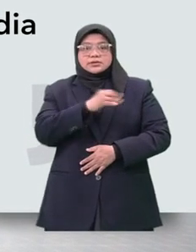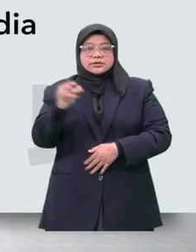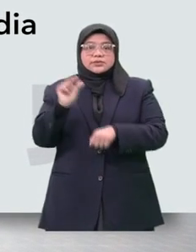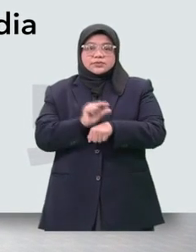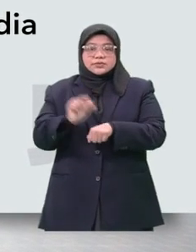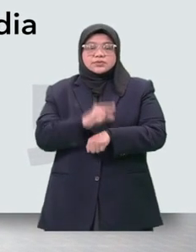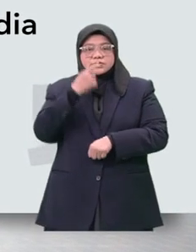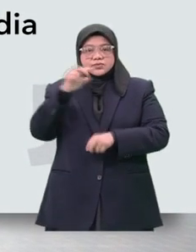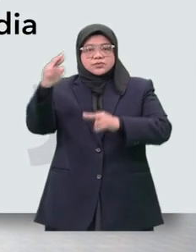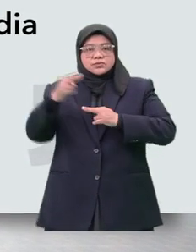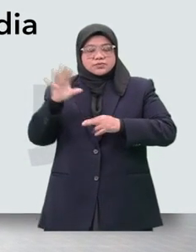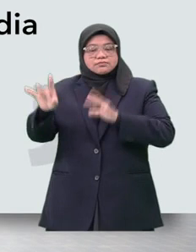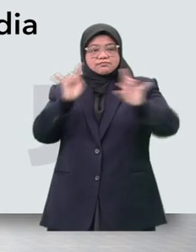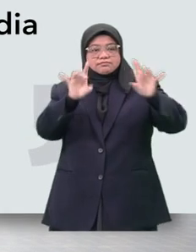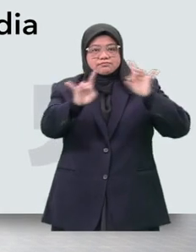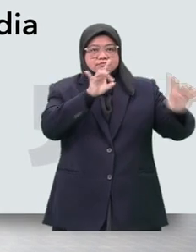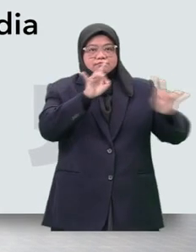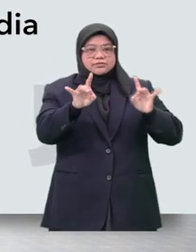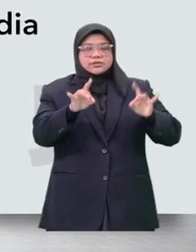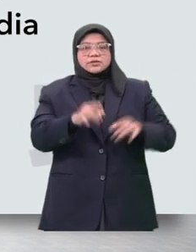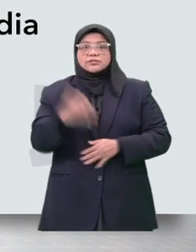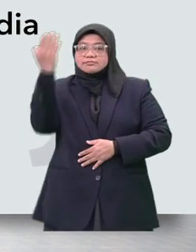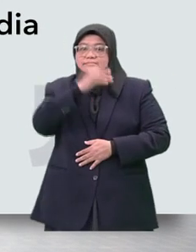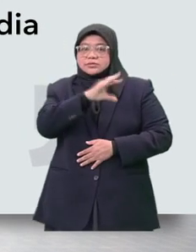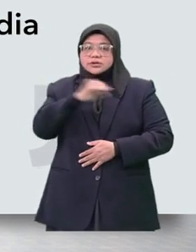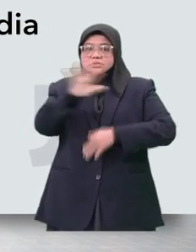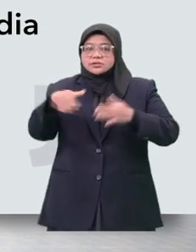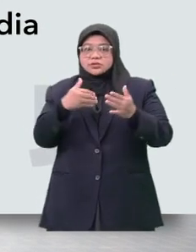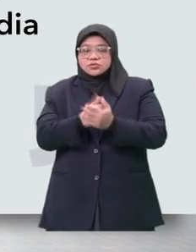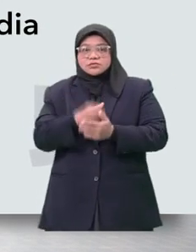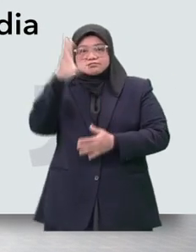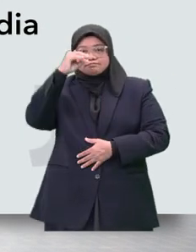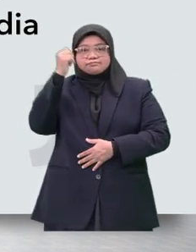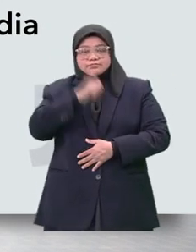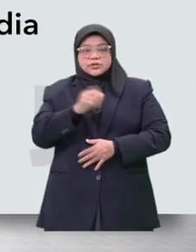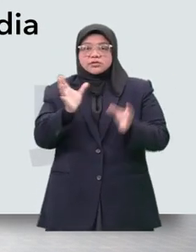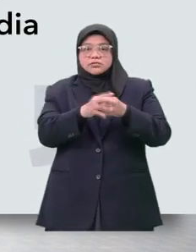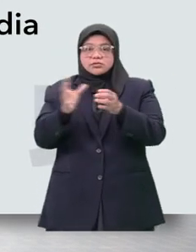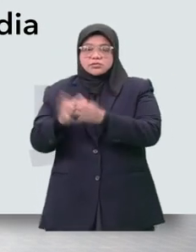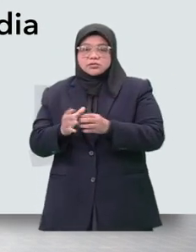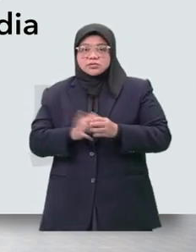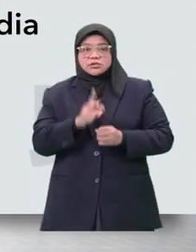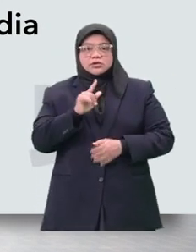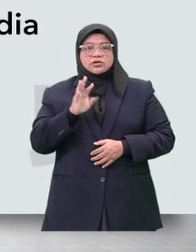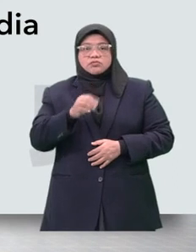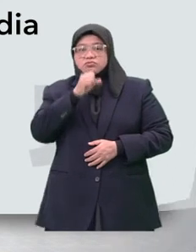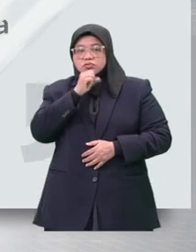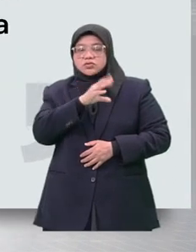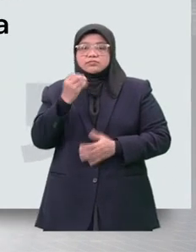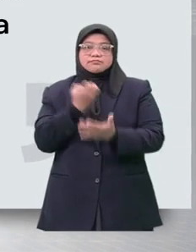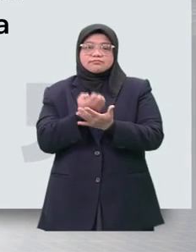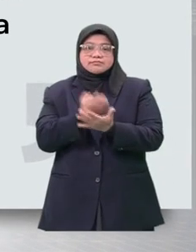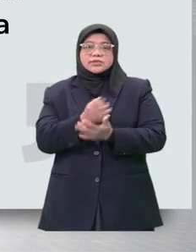ke atas responden yang dipilih secara Rawa yang meliputi semua segment umur latar belakang ekonomi